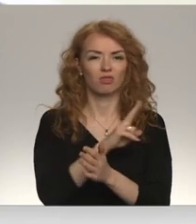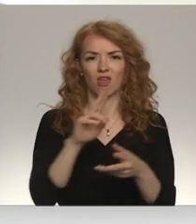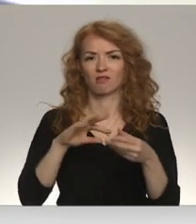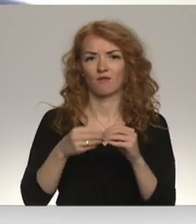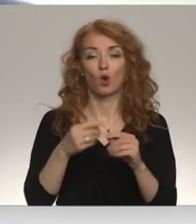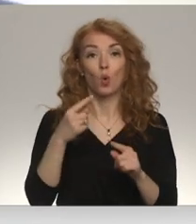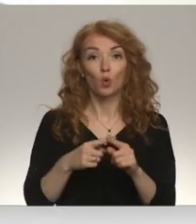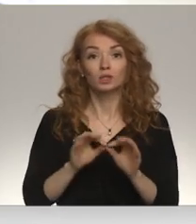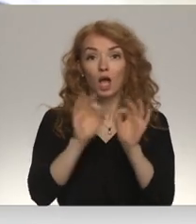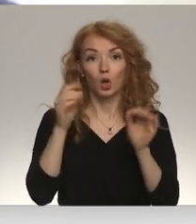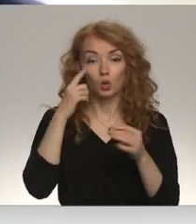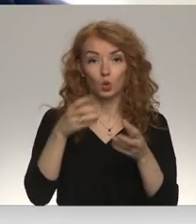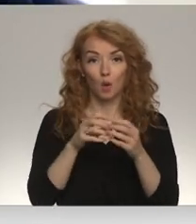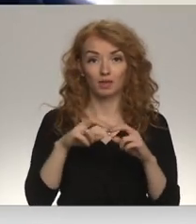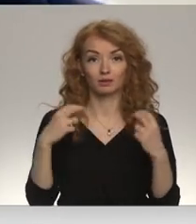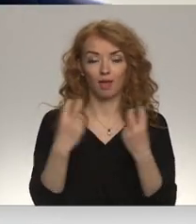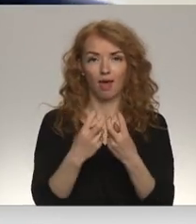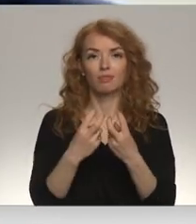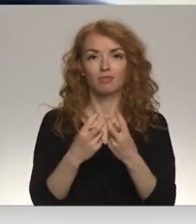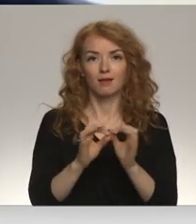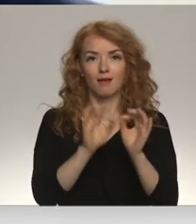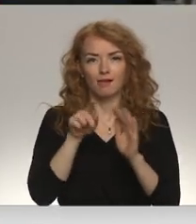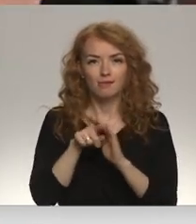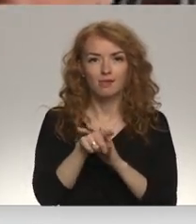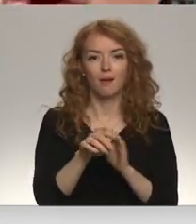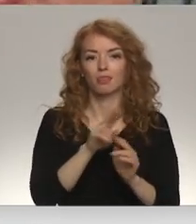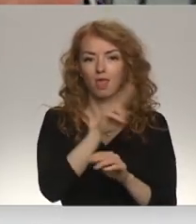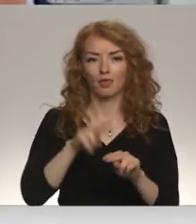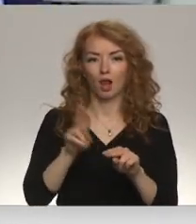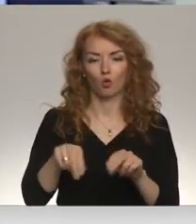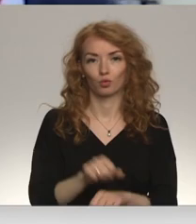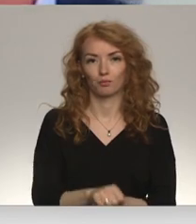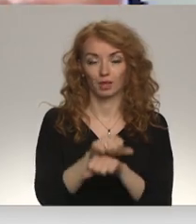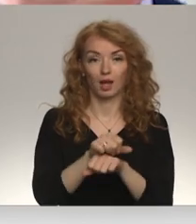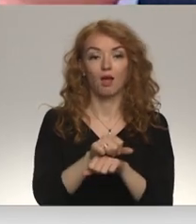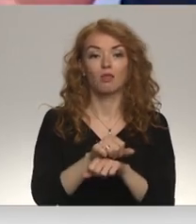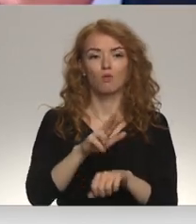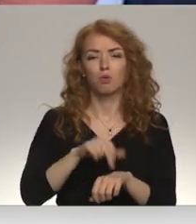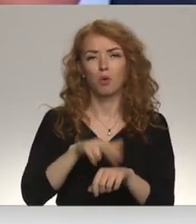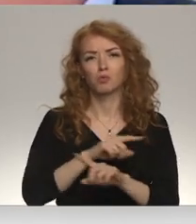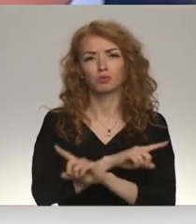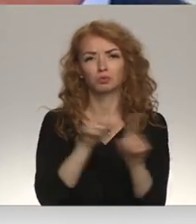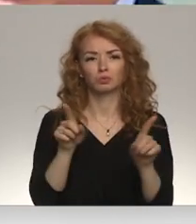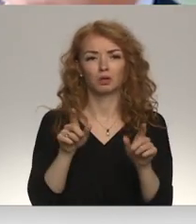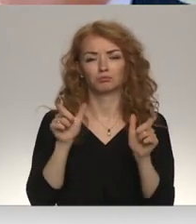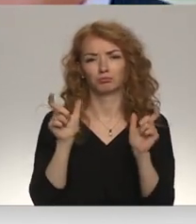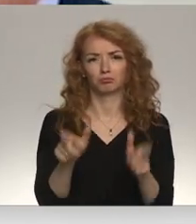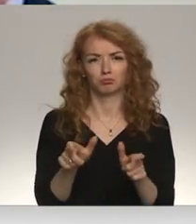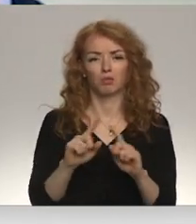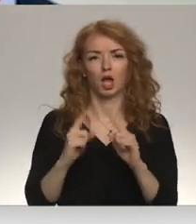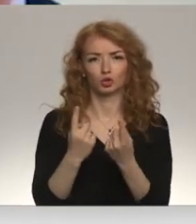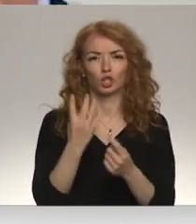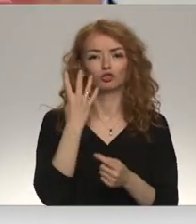domas sēdē sākoties mēģināja sākt nesaskaņot piku. Policija uz to reaģēja operatīvi un aizturēja četrus